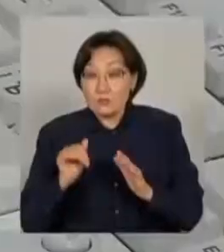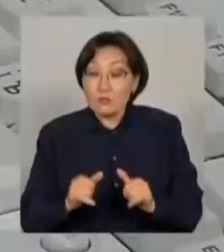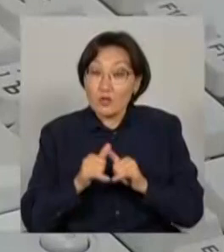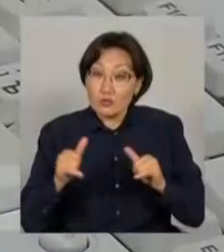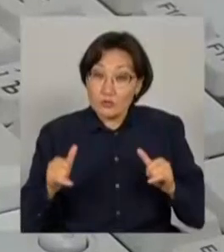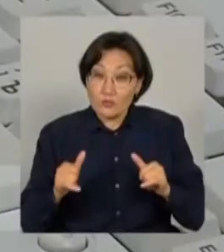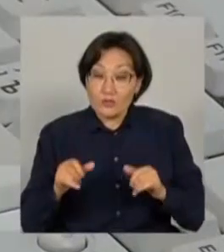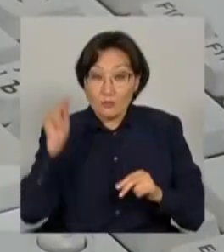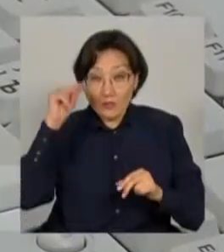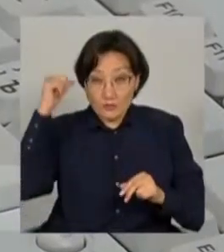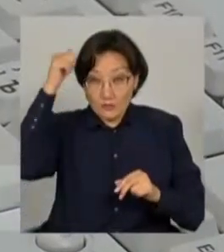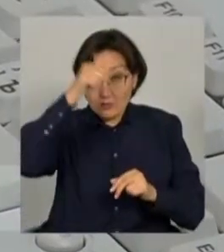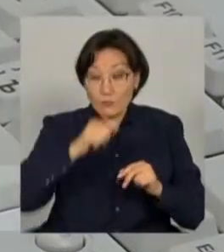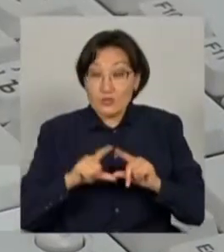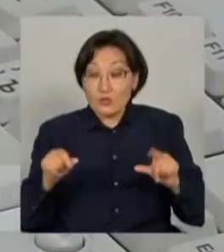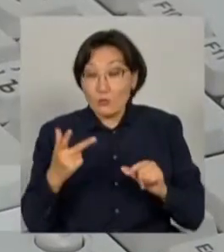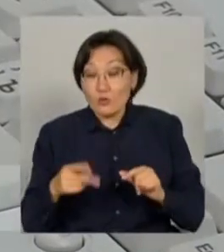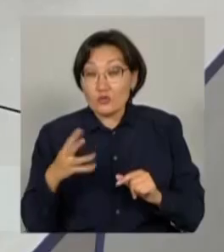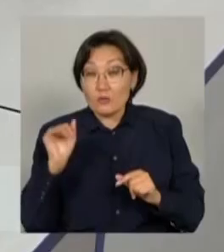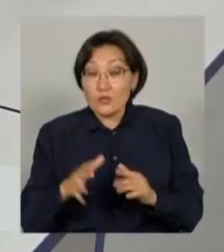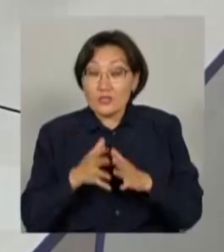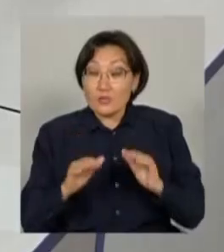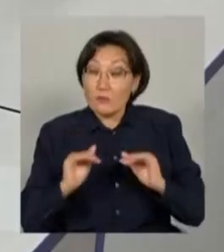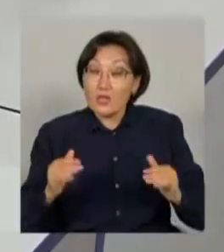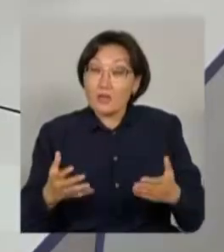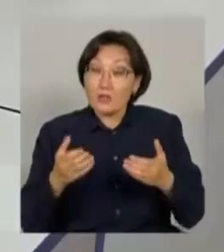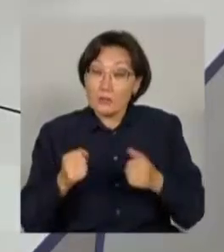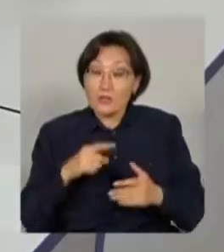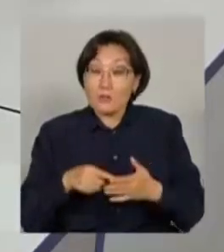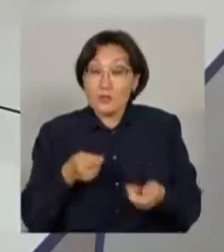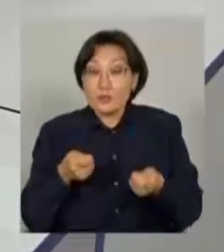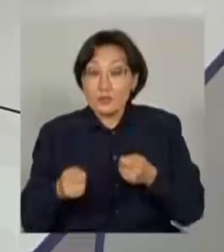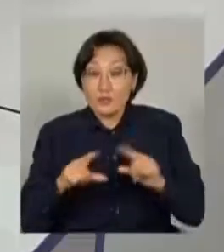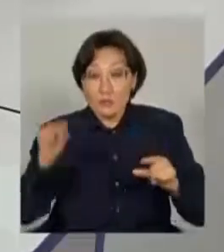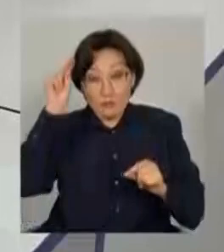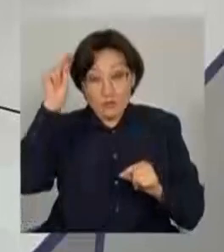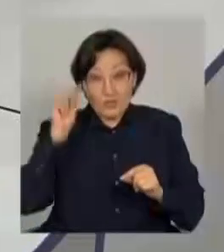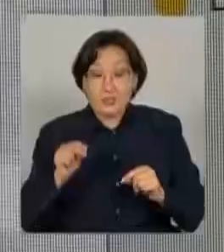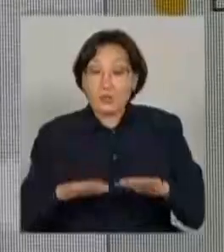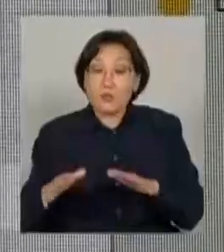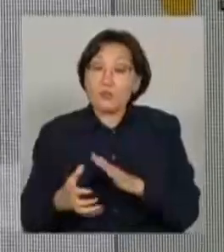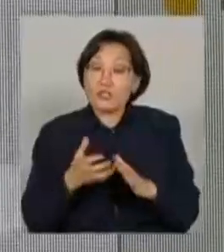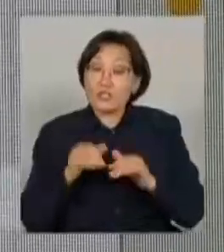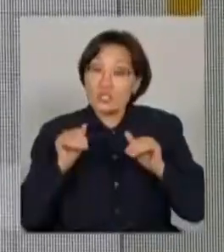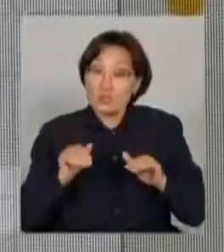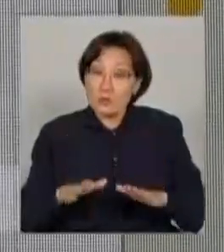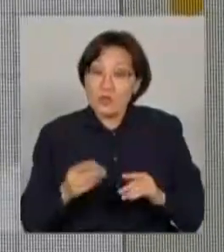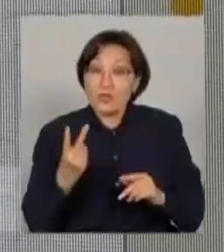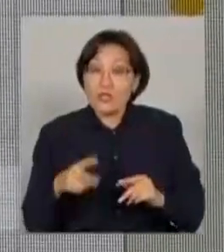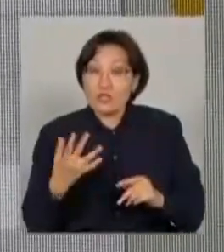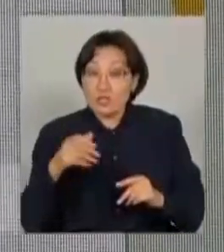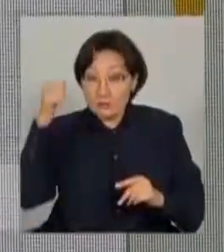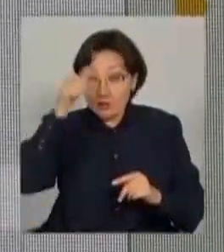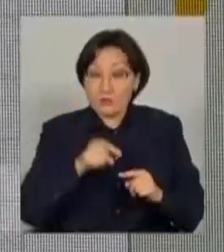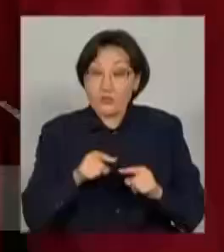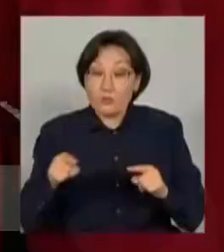жатыр. Биылғы оқу жылында мектептерге 34 мыңнан астам бала қабылданған. Шаһар басшысы білім ордаларындағы орын тапшылығын шешу үшін